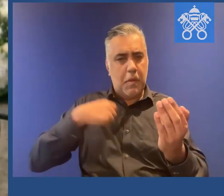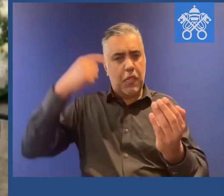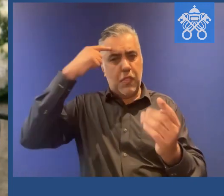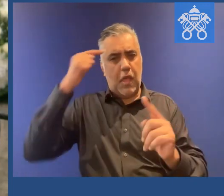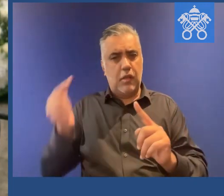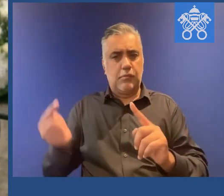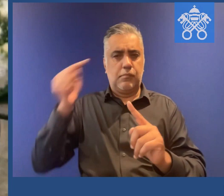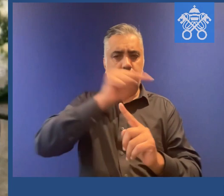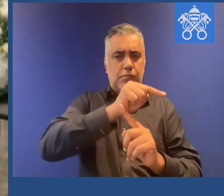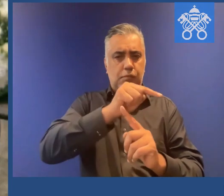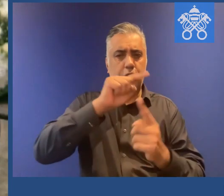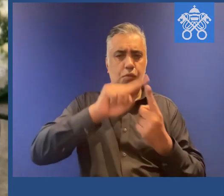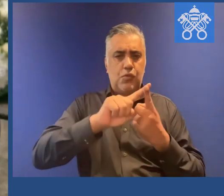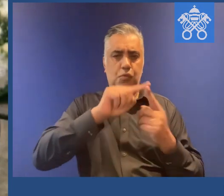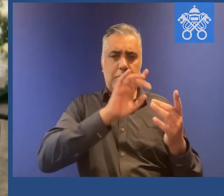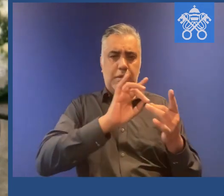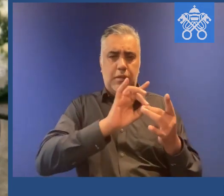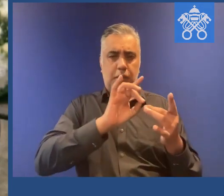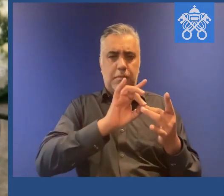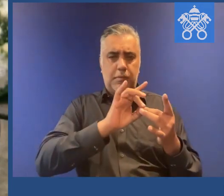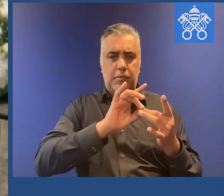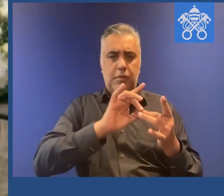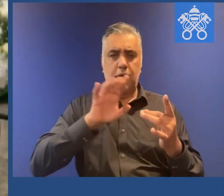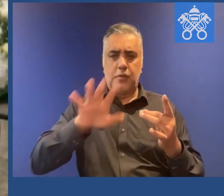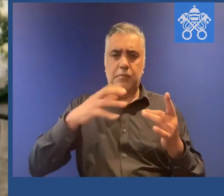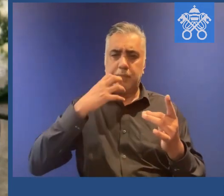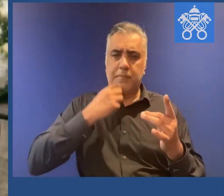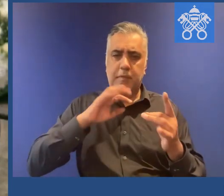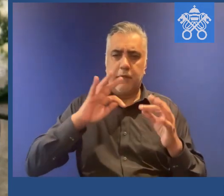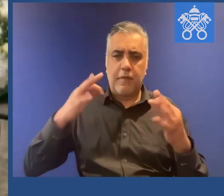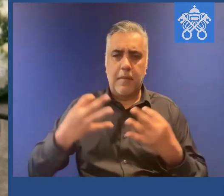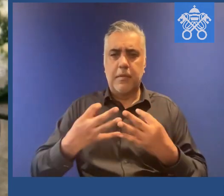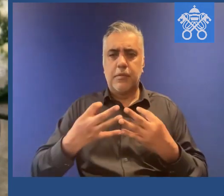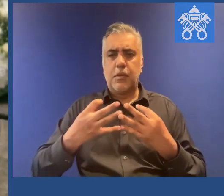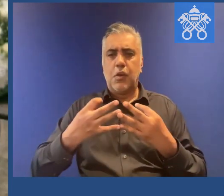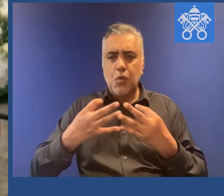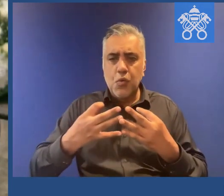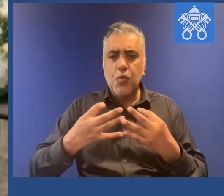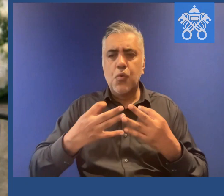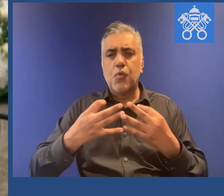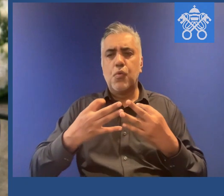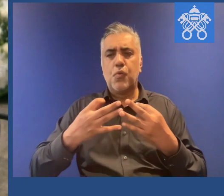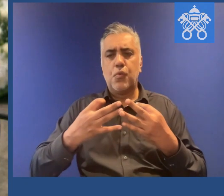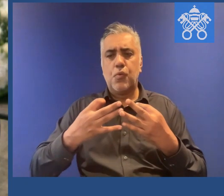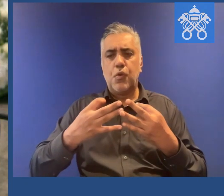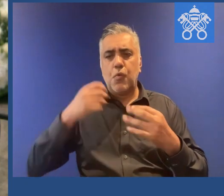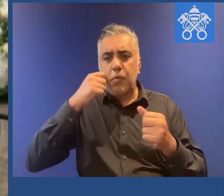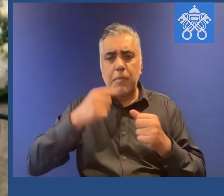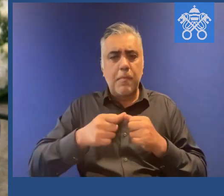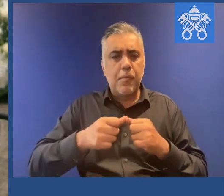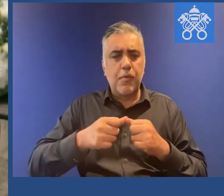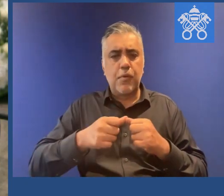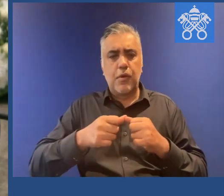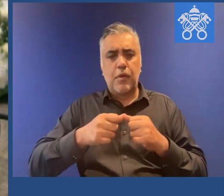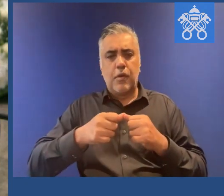un pensiero ai vostri popoli di appartenenza, alle vostre famiglie che portate nel cuore, con un